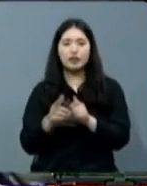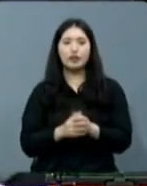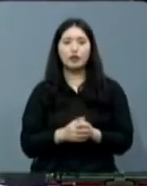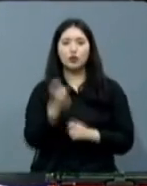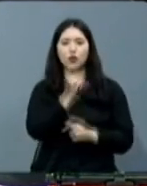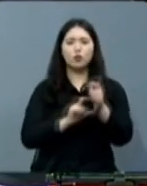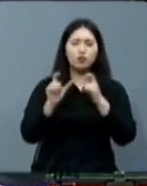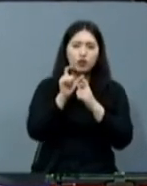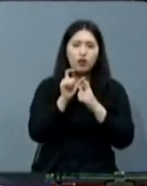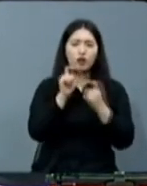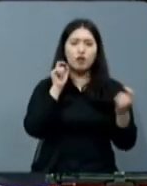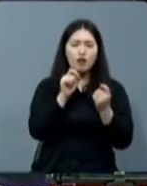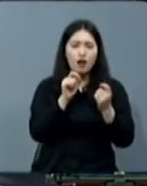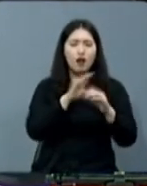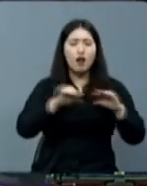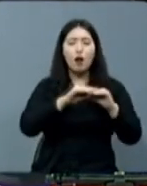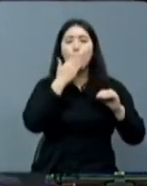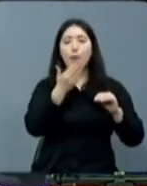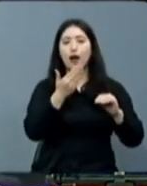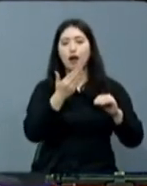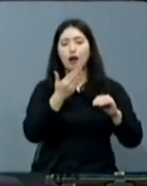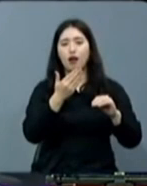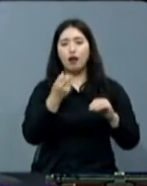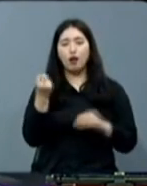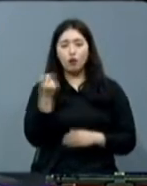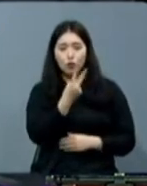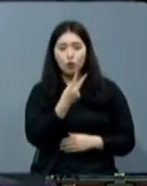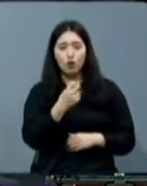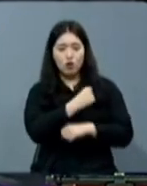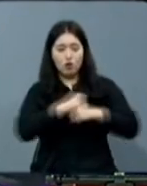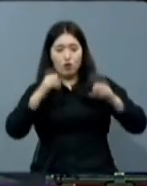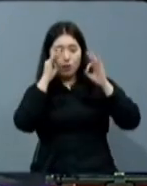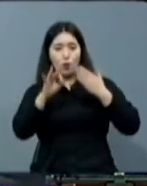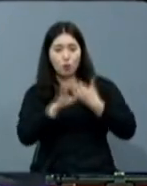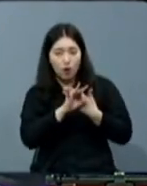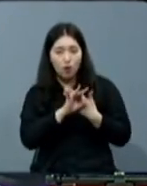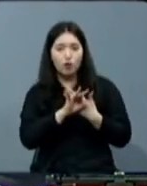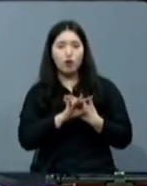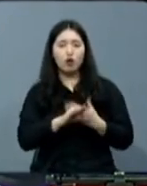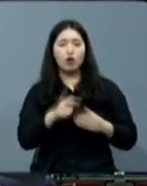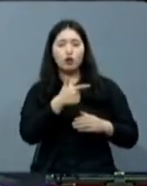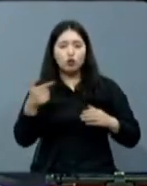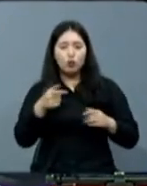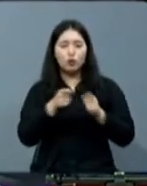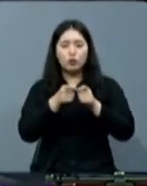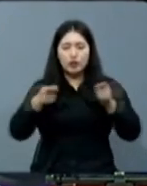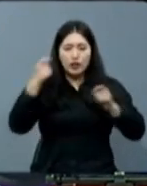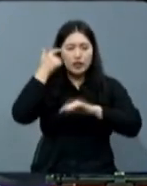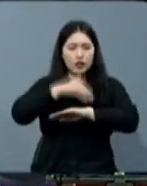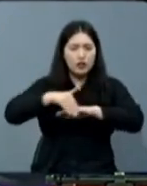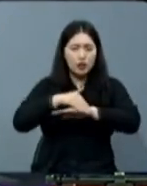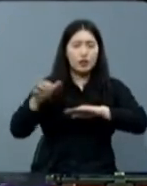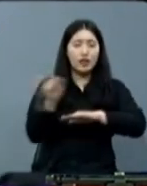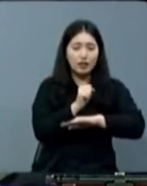더 가깝게 이제 처리할 수가 있고요. 그다음 광역적으로는 규모의 경제라든가 아니면 보다 장기적인 계획들을